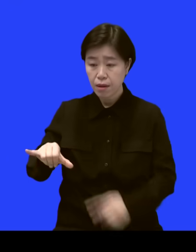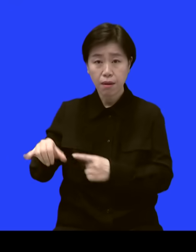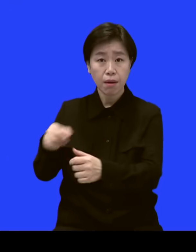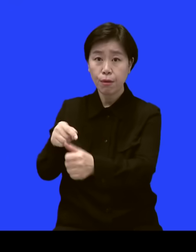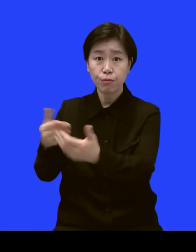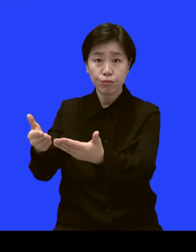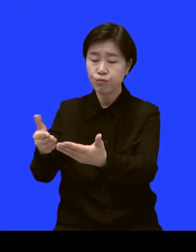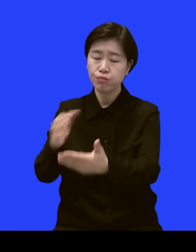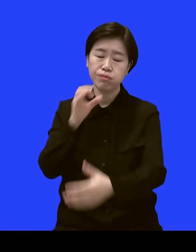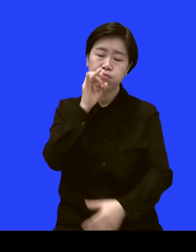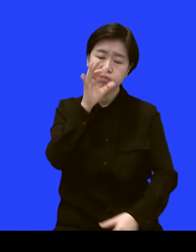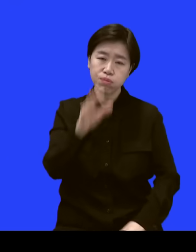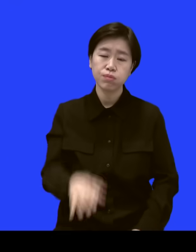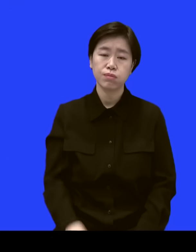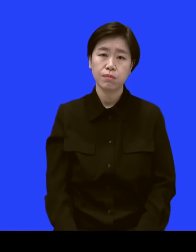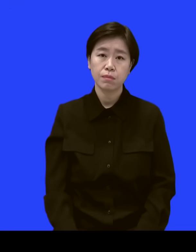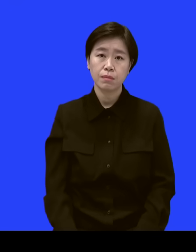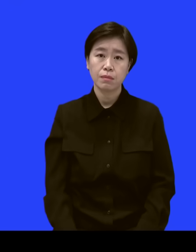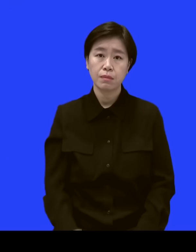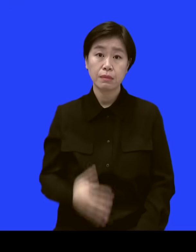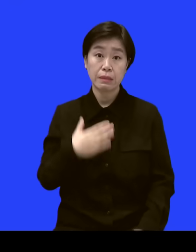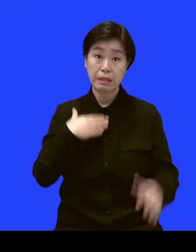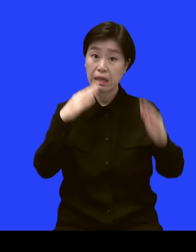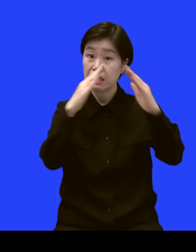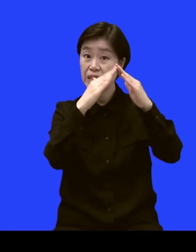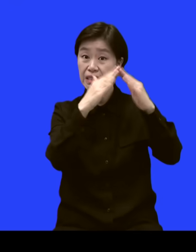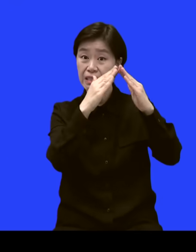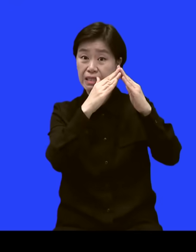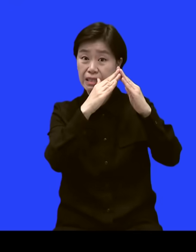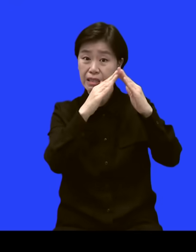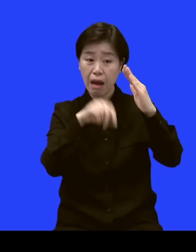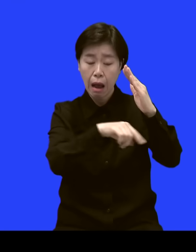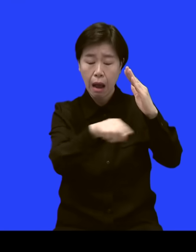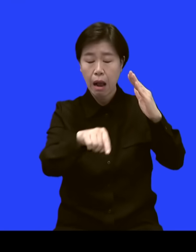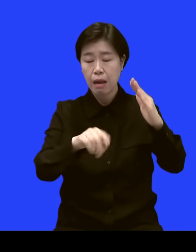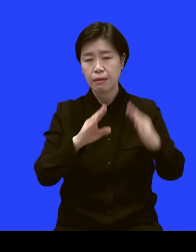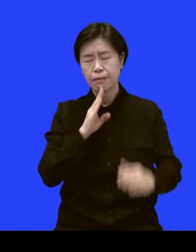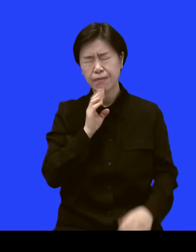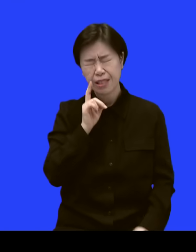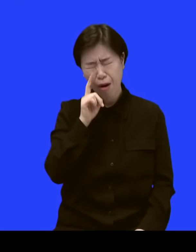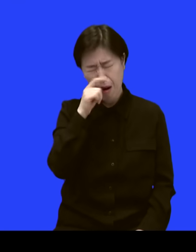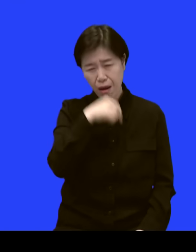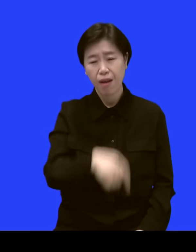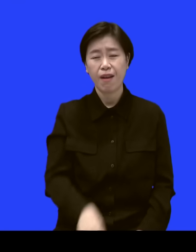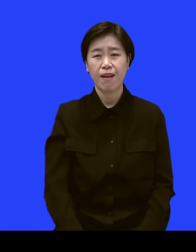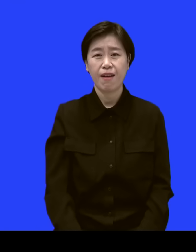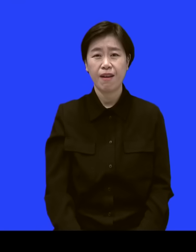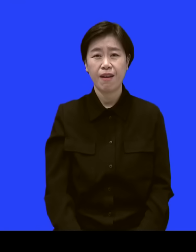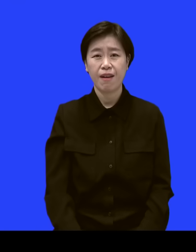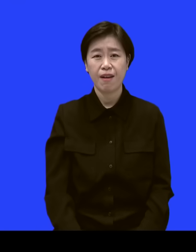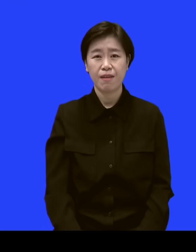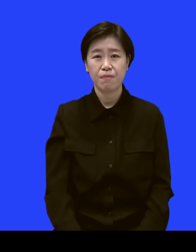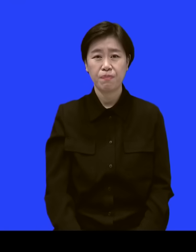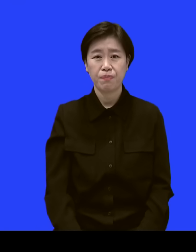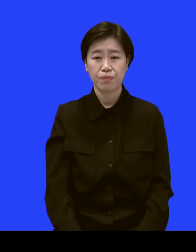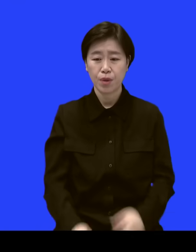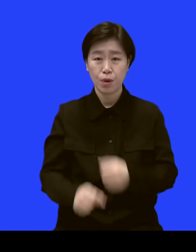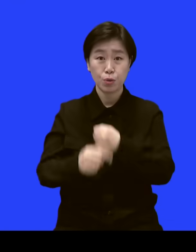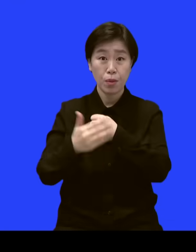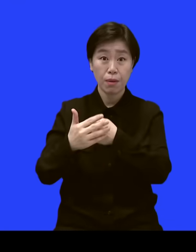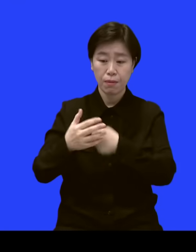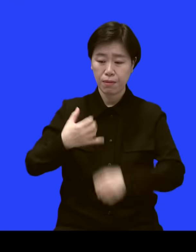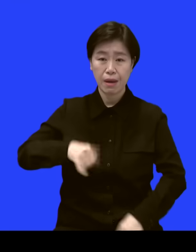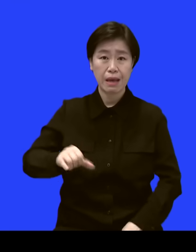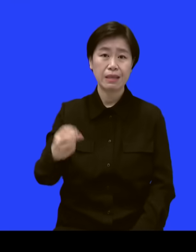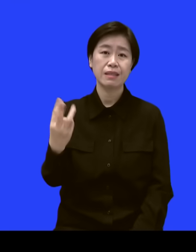어려웠겠는데요. 집은 정말 그 가끔 TV에 나오는 쓰레기집처럼 초등학교 아이 셋에 강아지까지